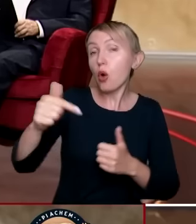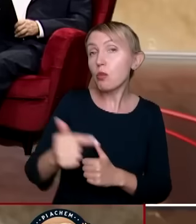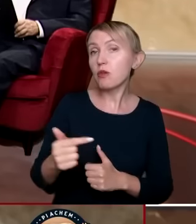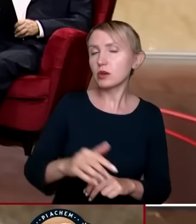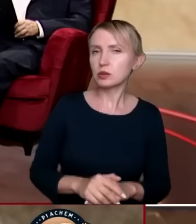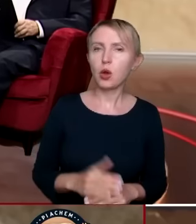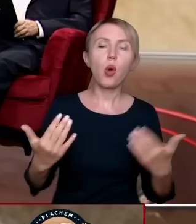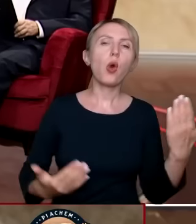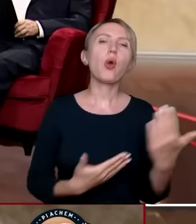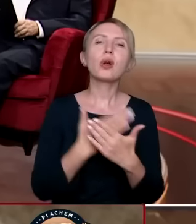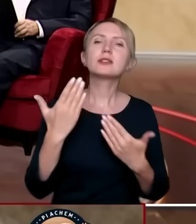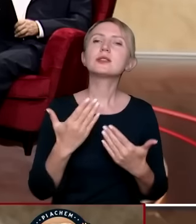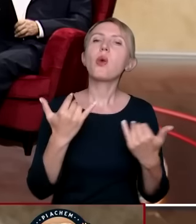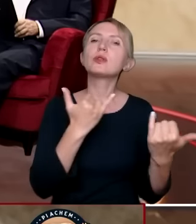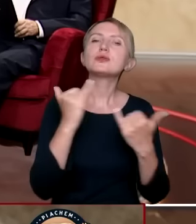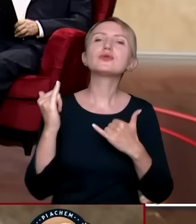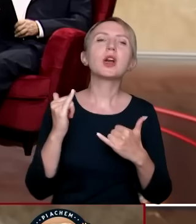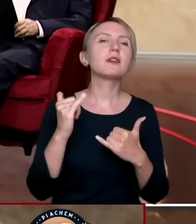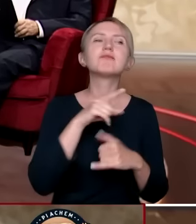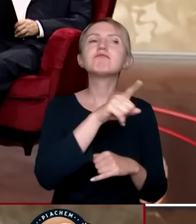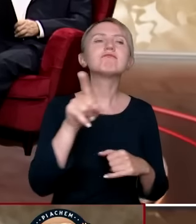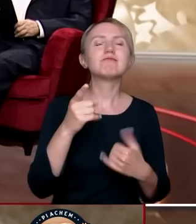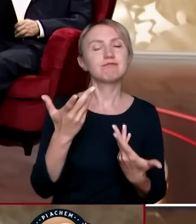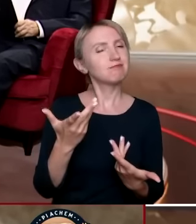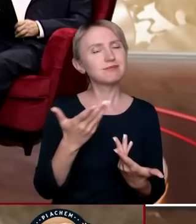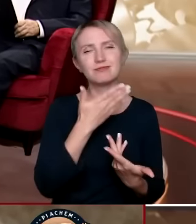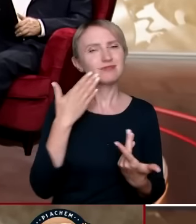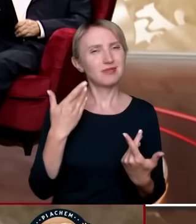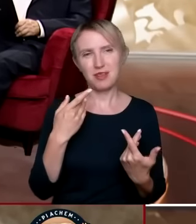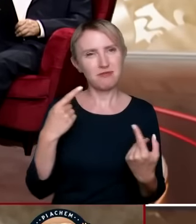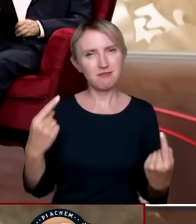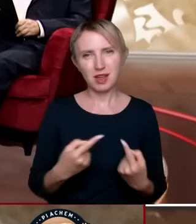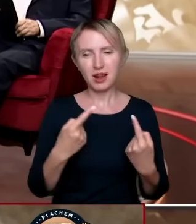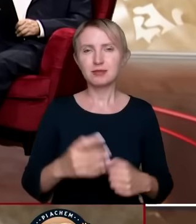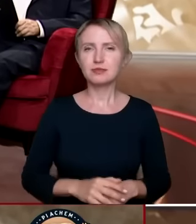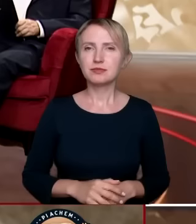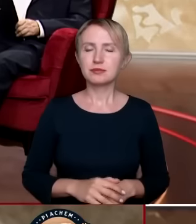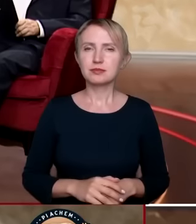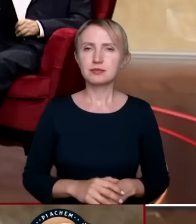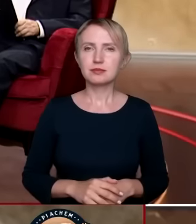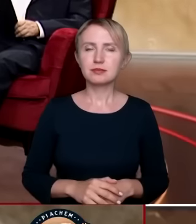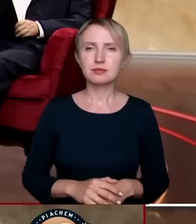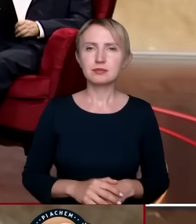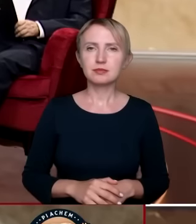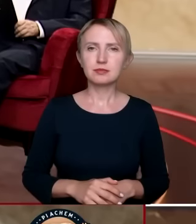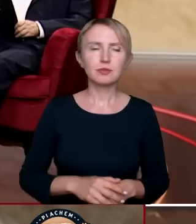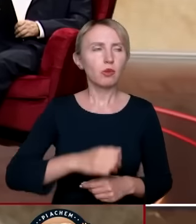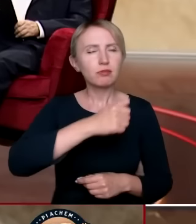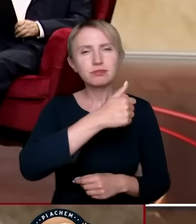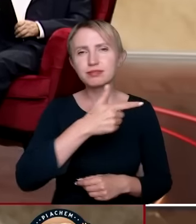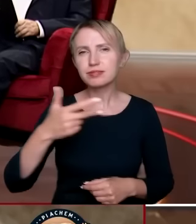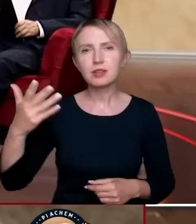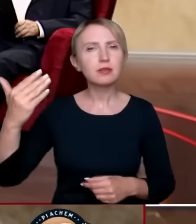a okazało się, że gdzie indziej niekoniecznie obowiązuje. No to teraz seria takich absurdalnych